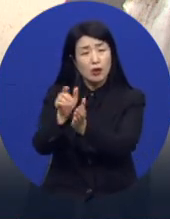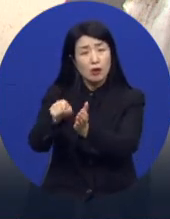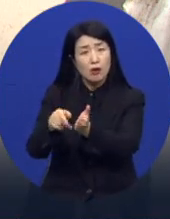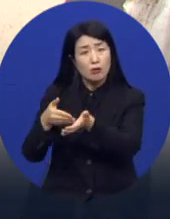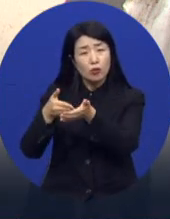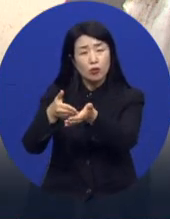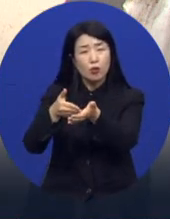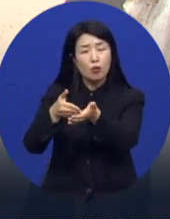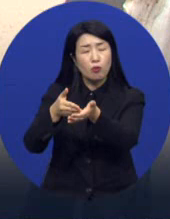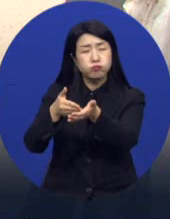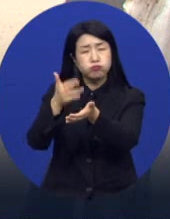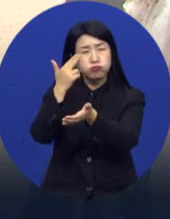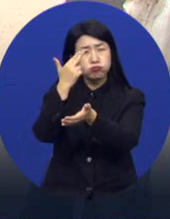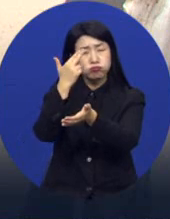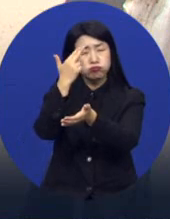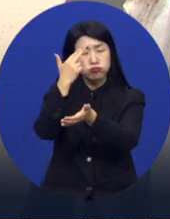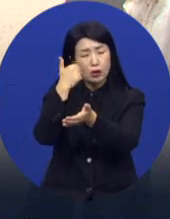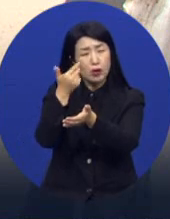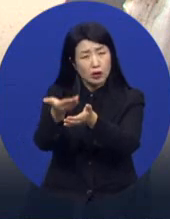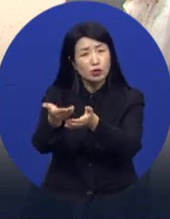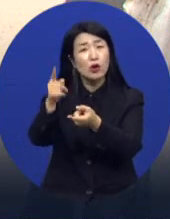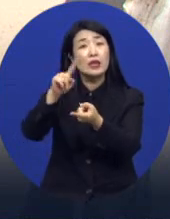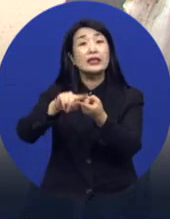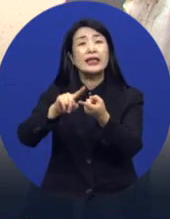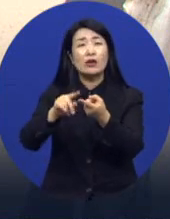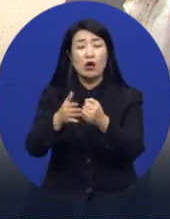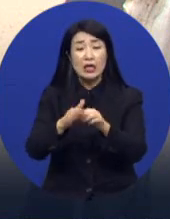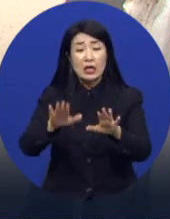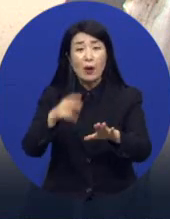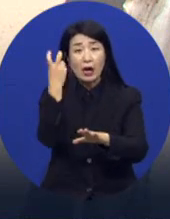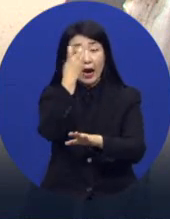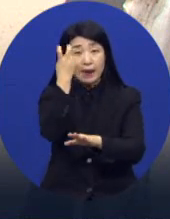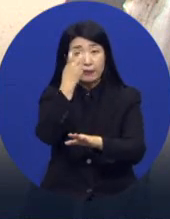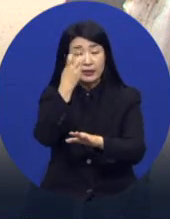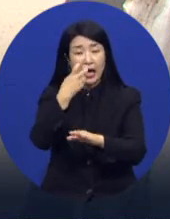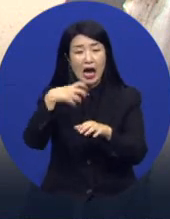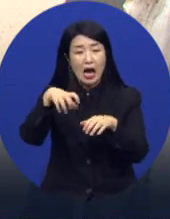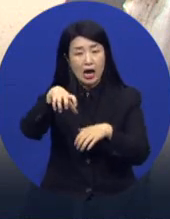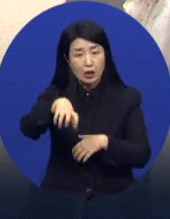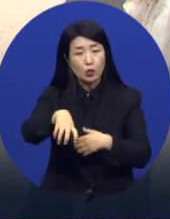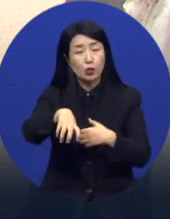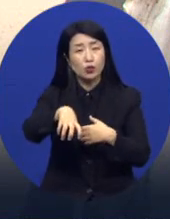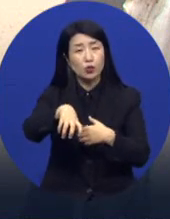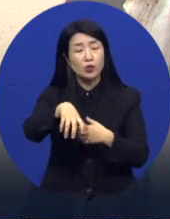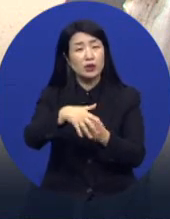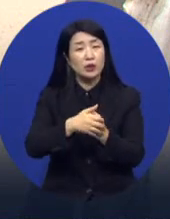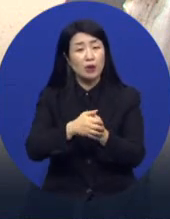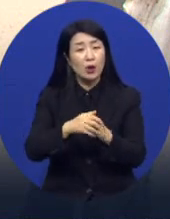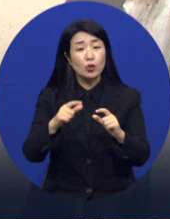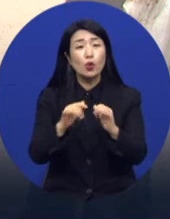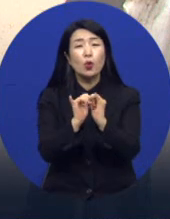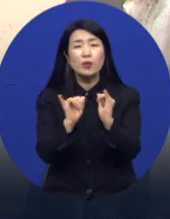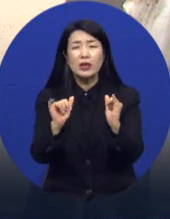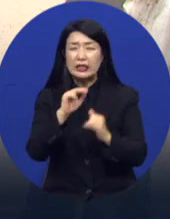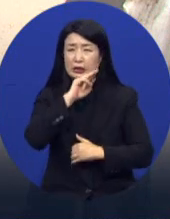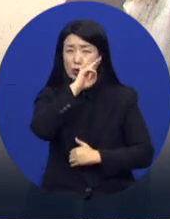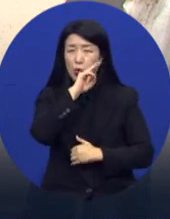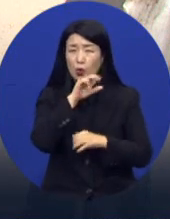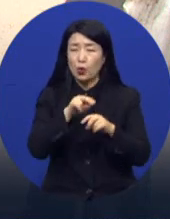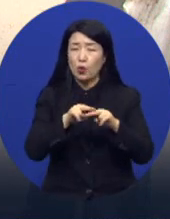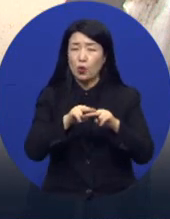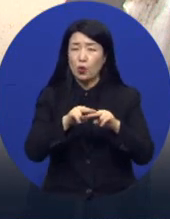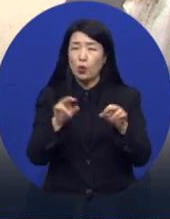의혹을 줬다는 이런 내용들인데 이번 감사원에 좀 결정들은 도미사회에 의혹 해소